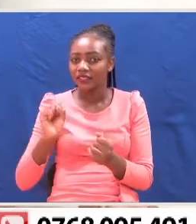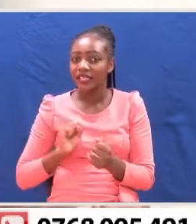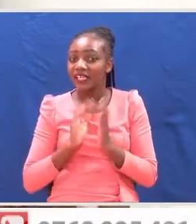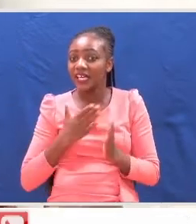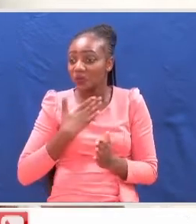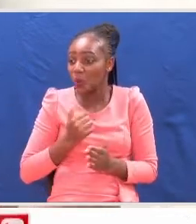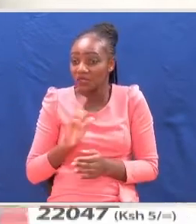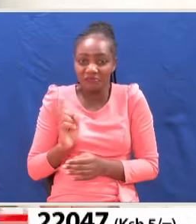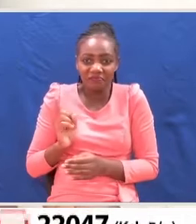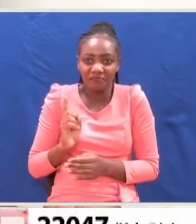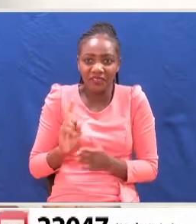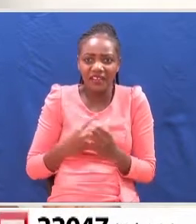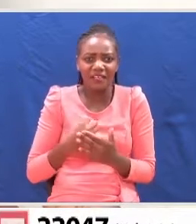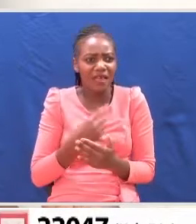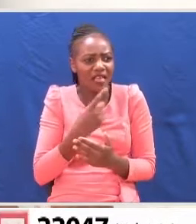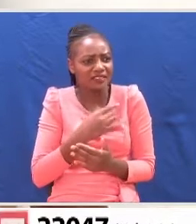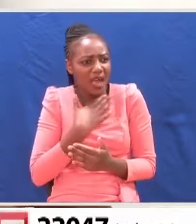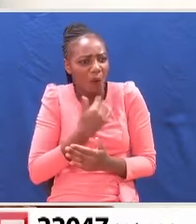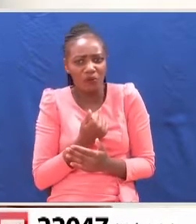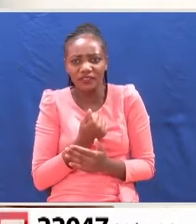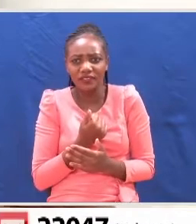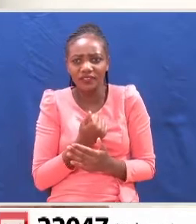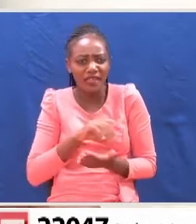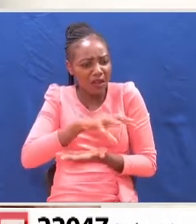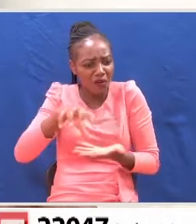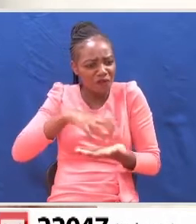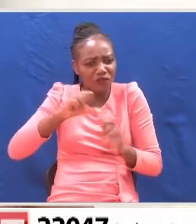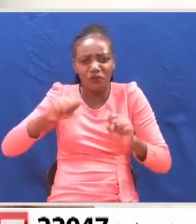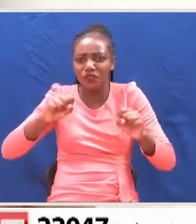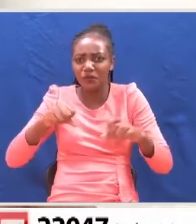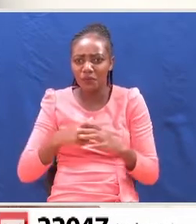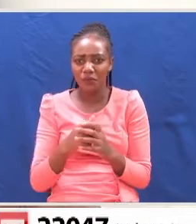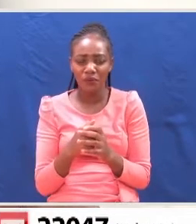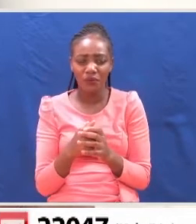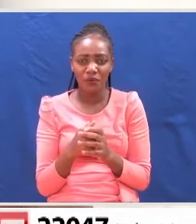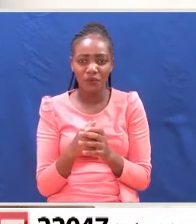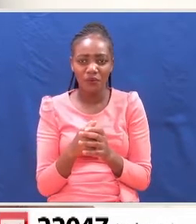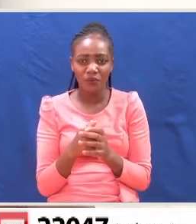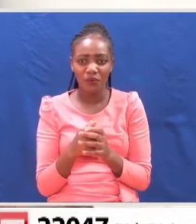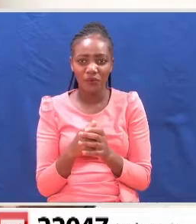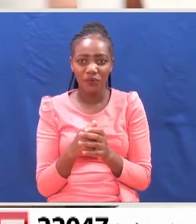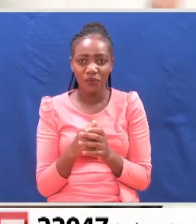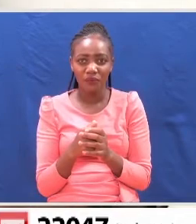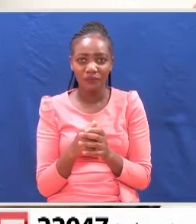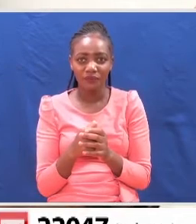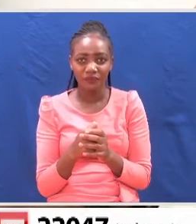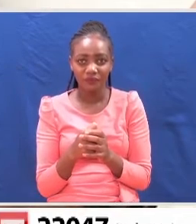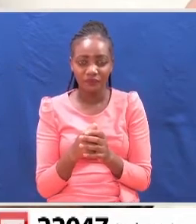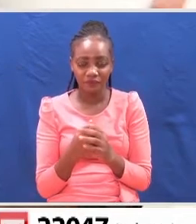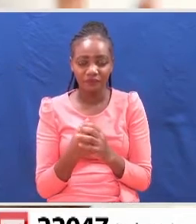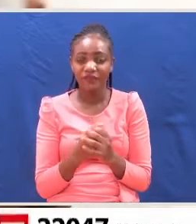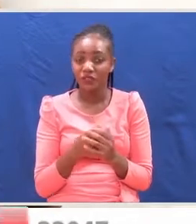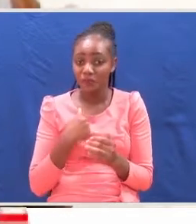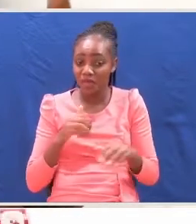hawataki. Na mimi tayari nimesema naunga mkono. Unaona, itakuwa sasa ni kama referee ambaye tayari ameonyesha ni upande